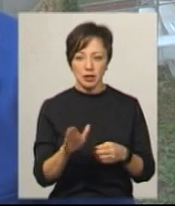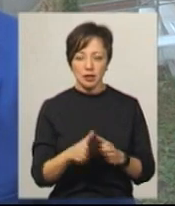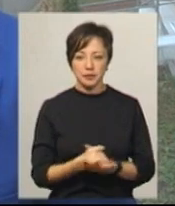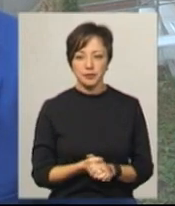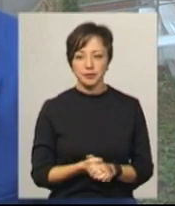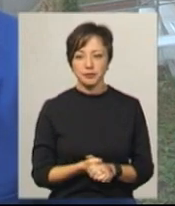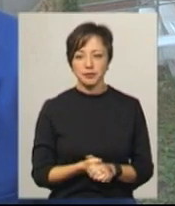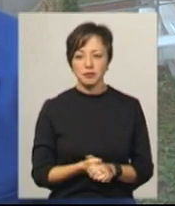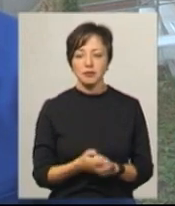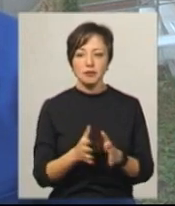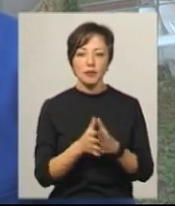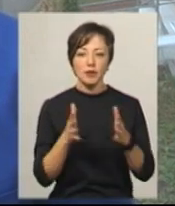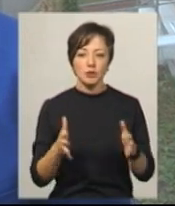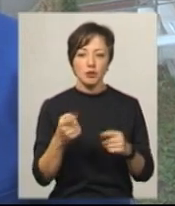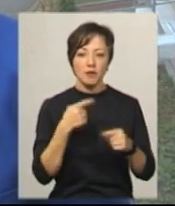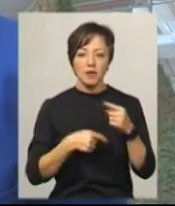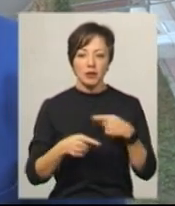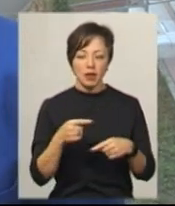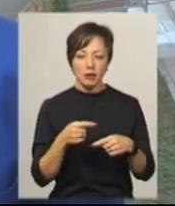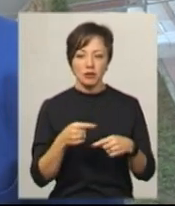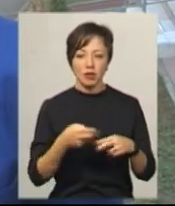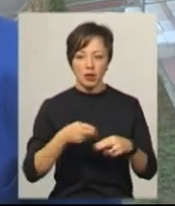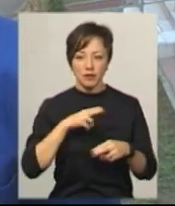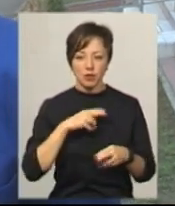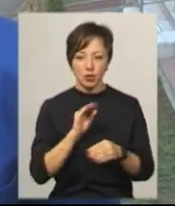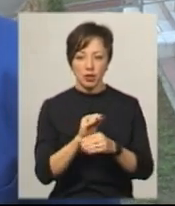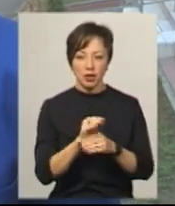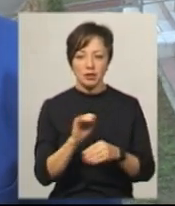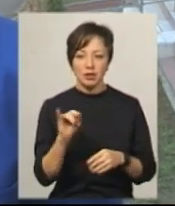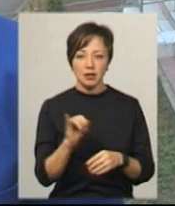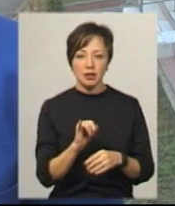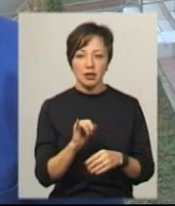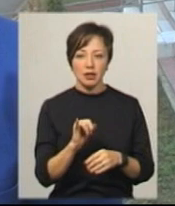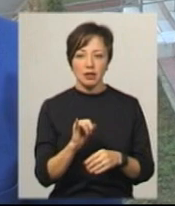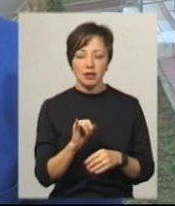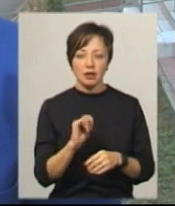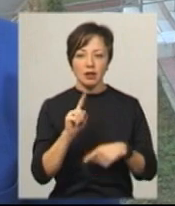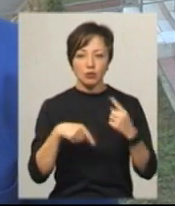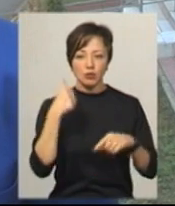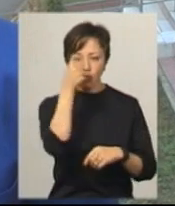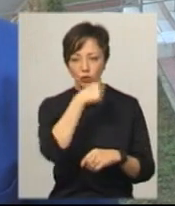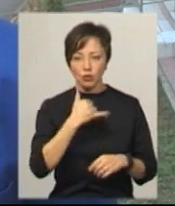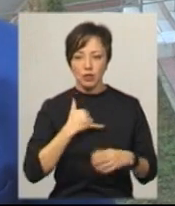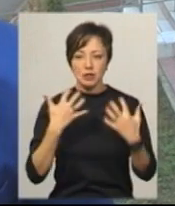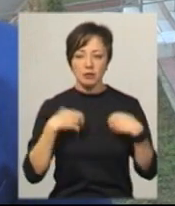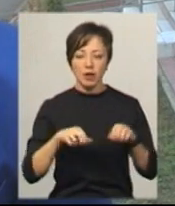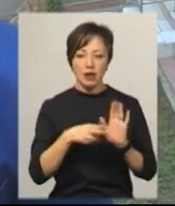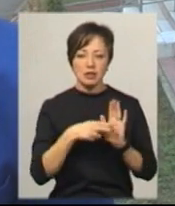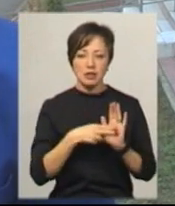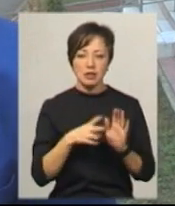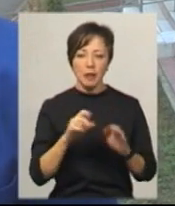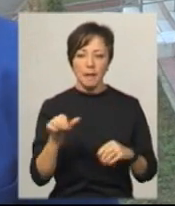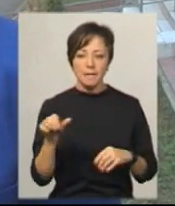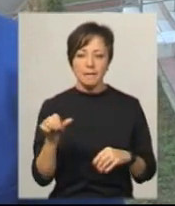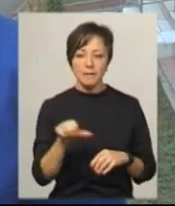все більше повертають так званої реверсної дотації, і окрім того, наступного року у нас забирають акцез на паливо.